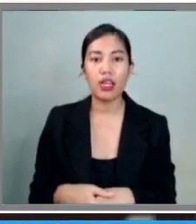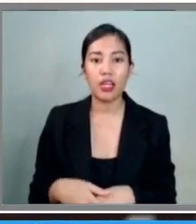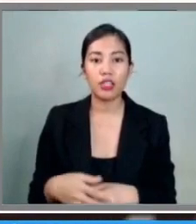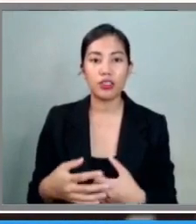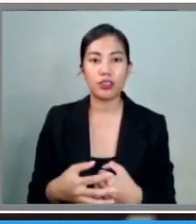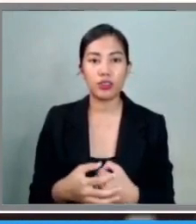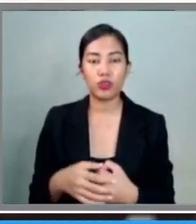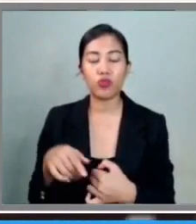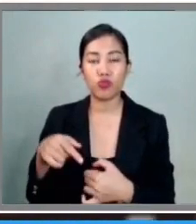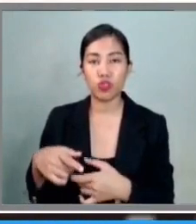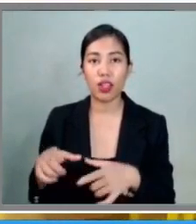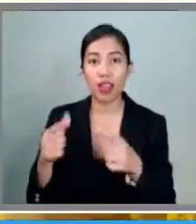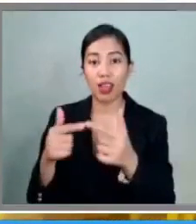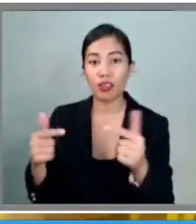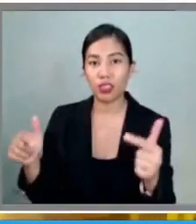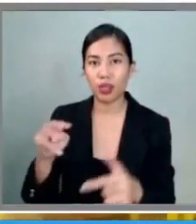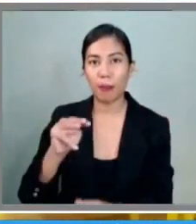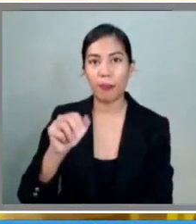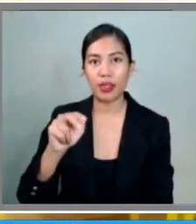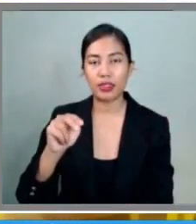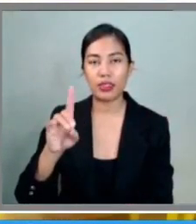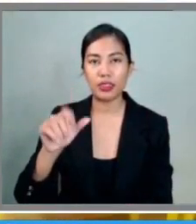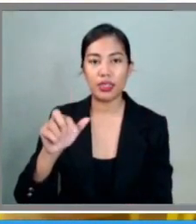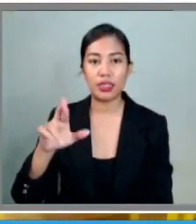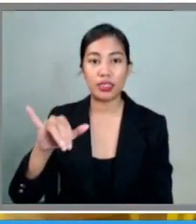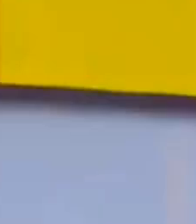Katatibay nagbabalita para sa GMA Integrated News.